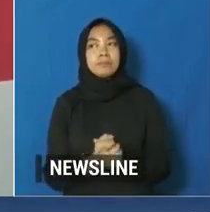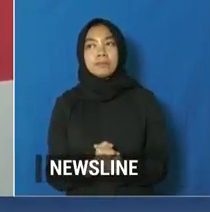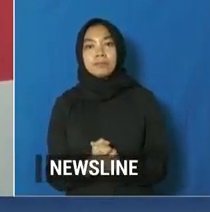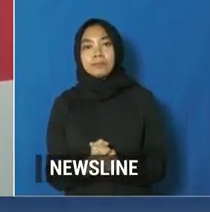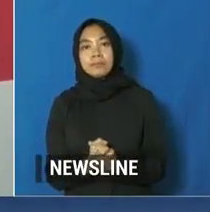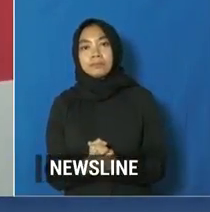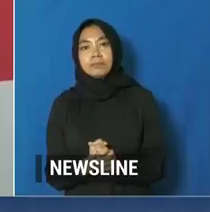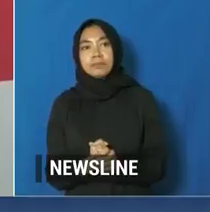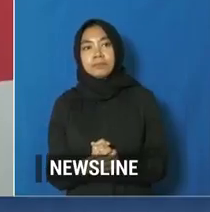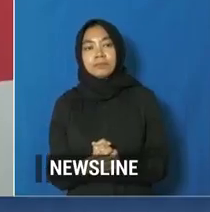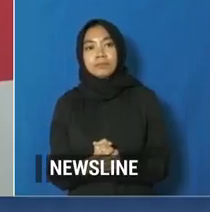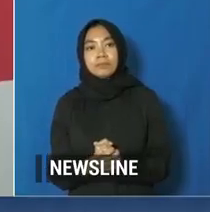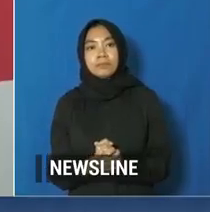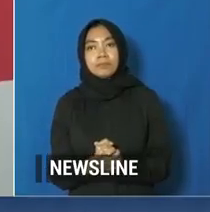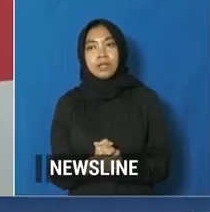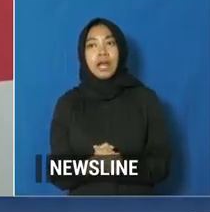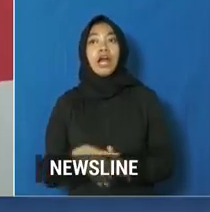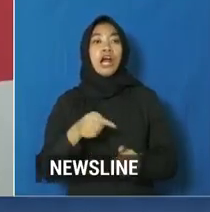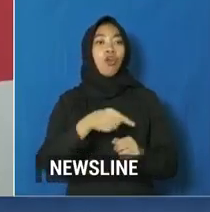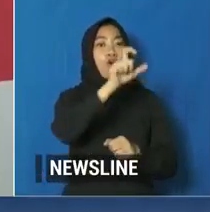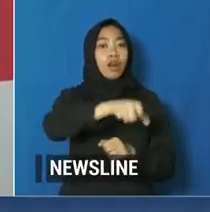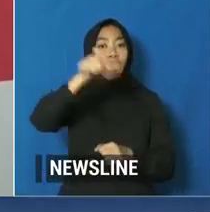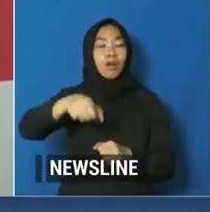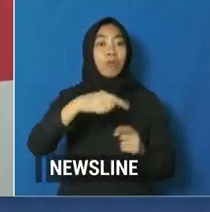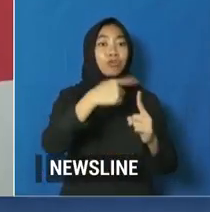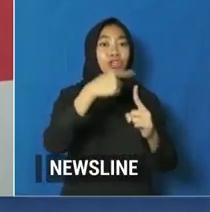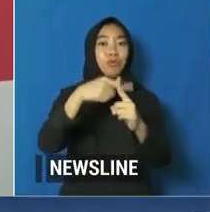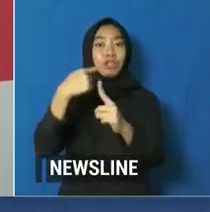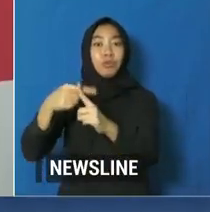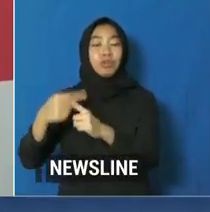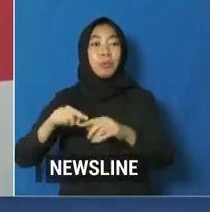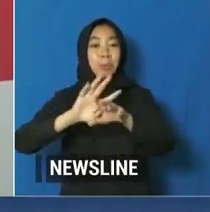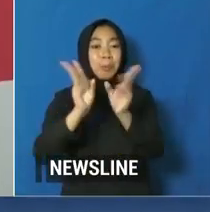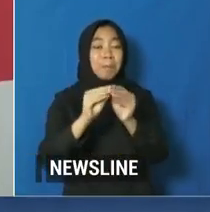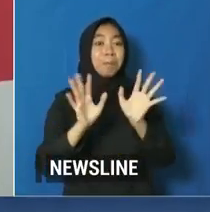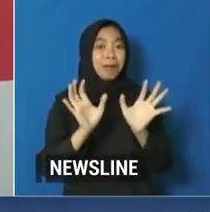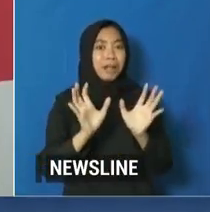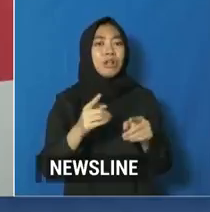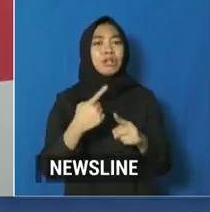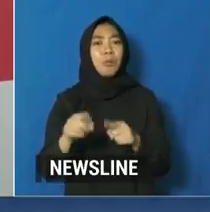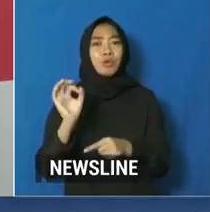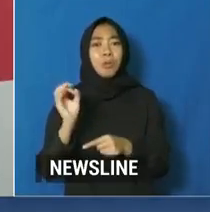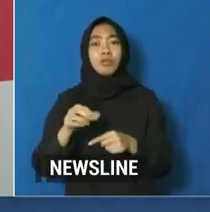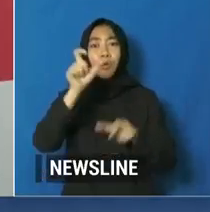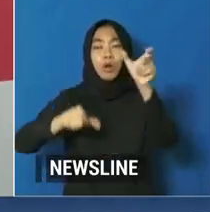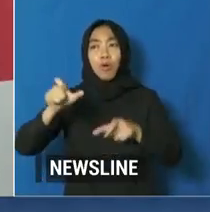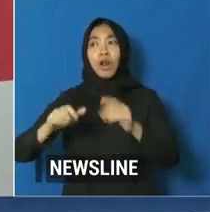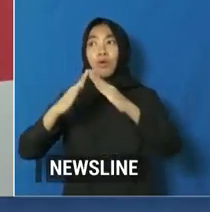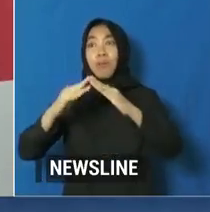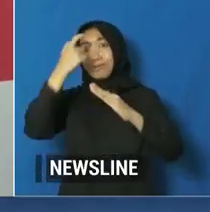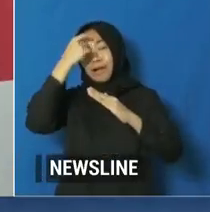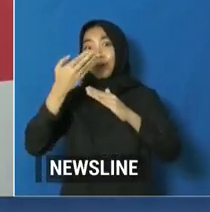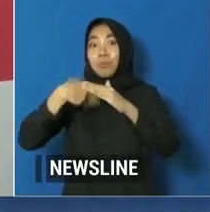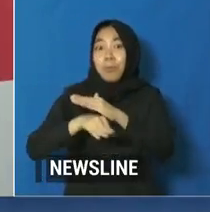mendapatkan kasus positif yang cukup banyak, namun tidak seluruhnya dimaknai harus masuk ke rumah sakit.